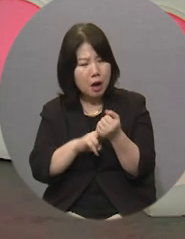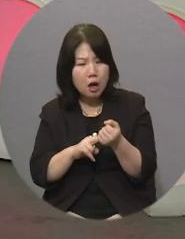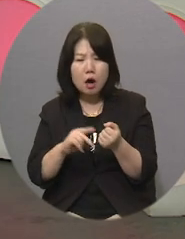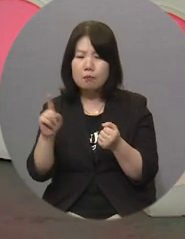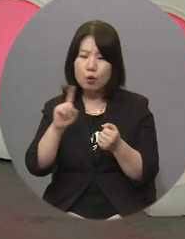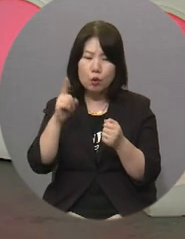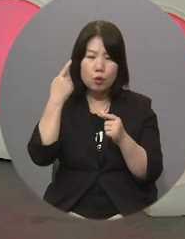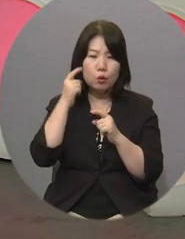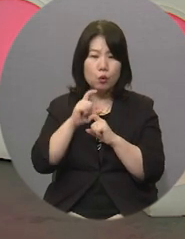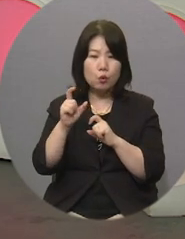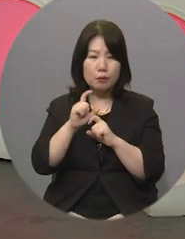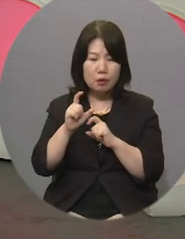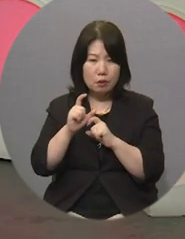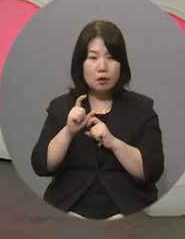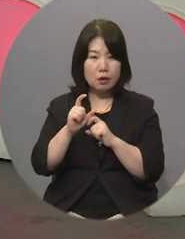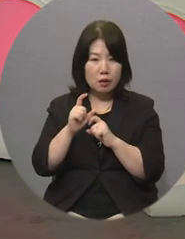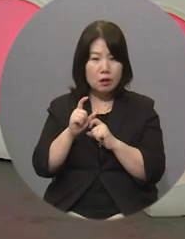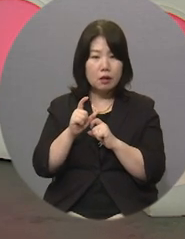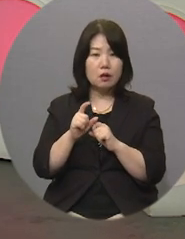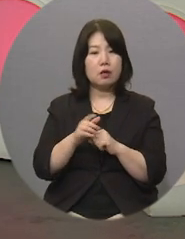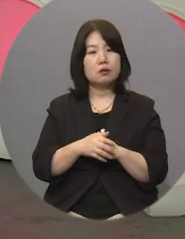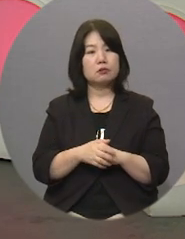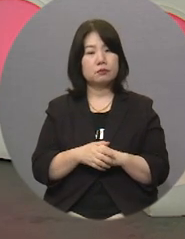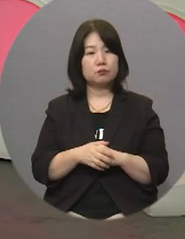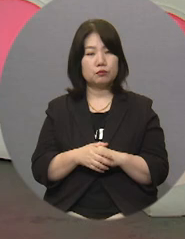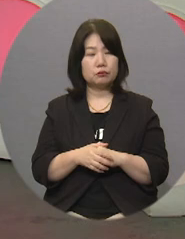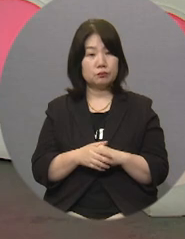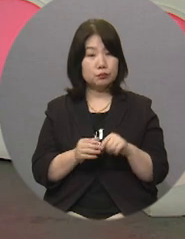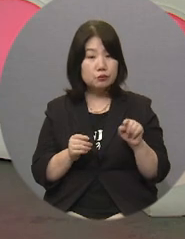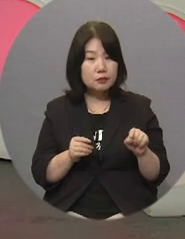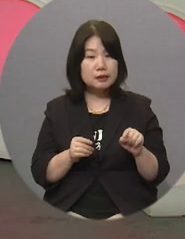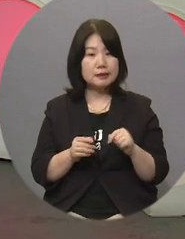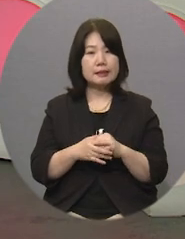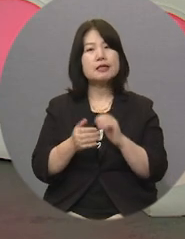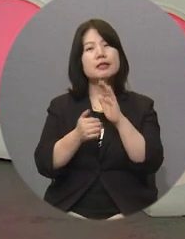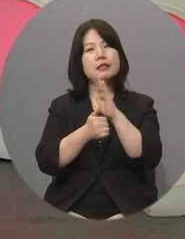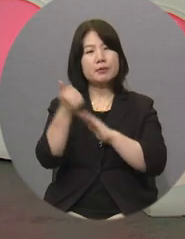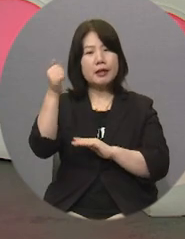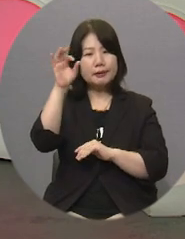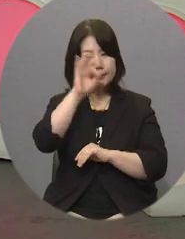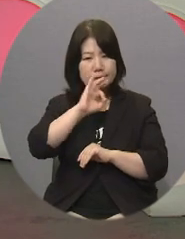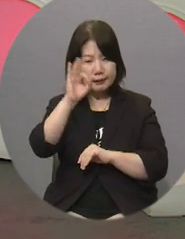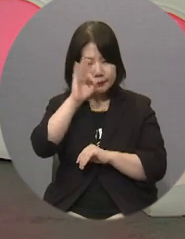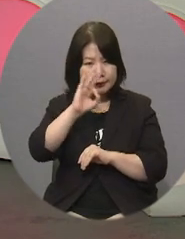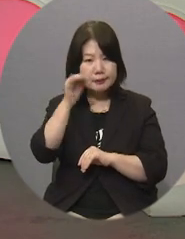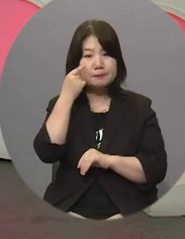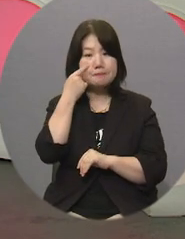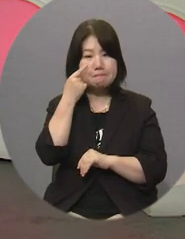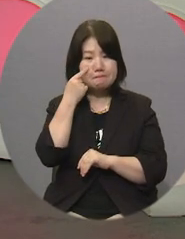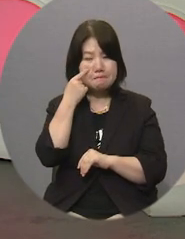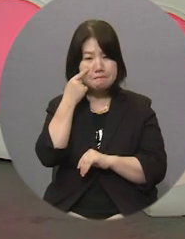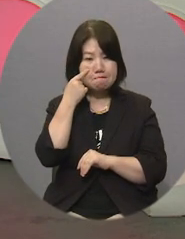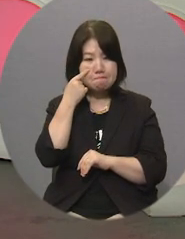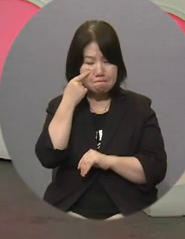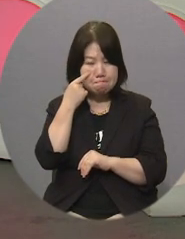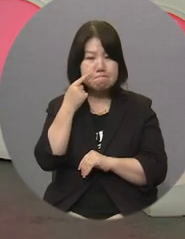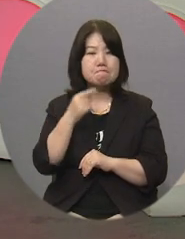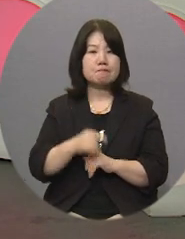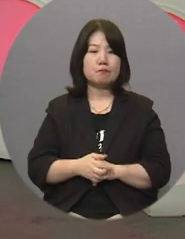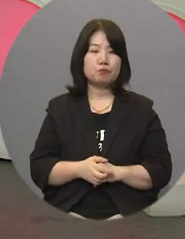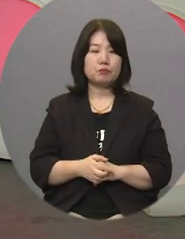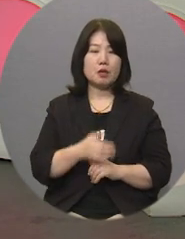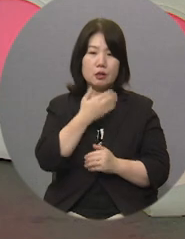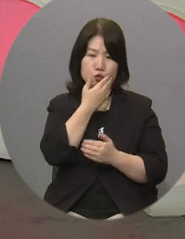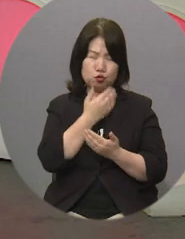되는데, 고민하는 것도 좋지만 저는 그거죠. 일단 이렇게 희망을 한번 찾으면서, 방법을 찾아보면서 일단 돌팔구를